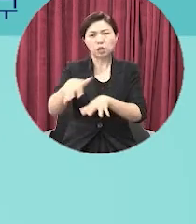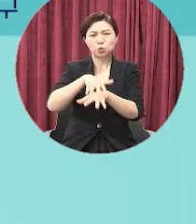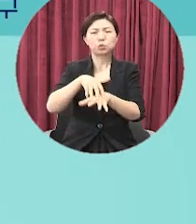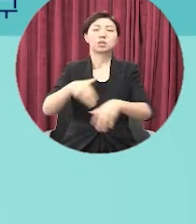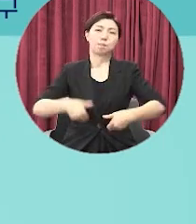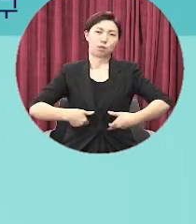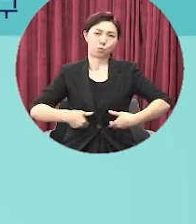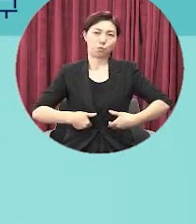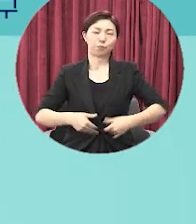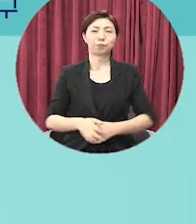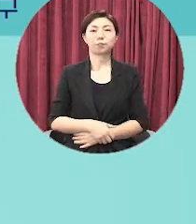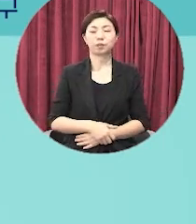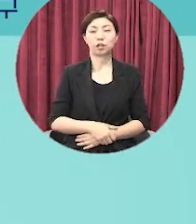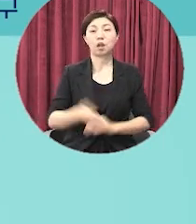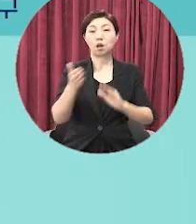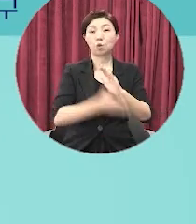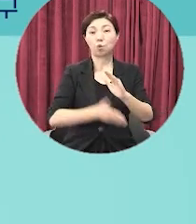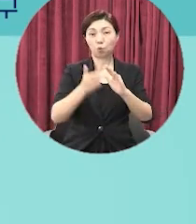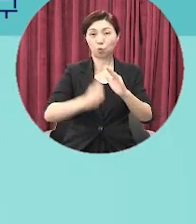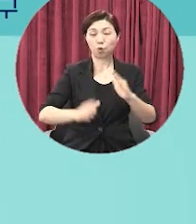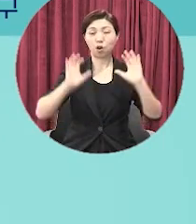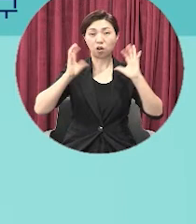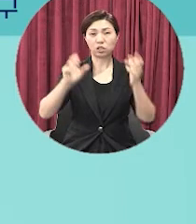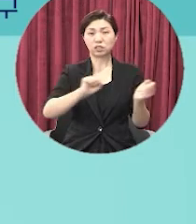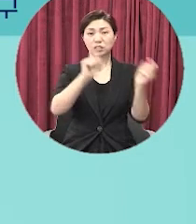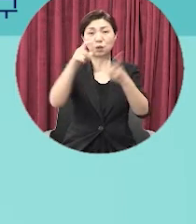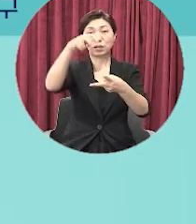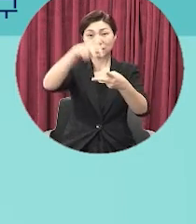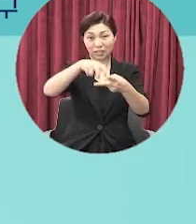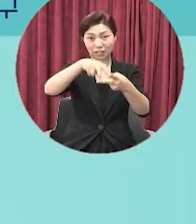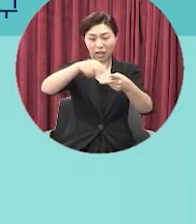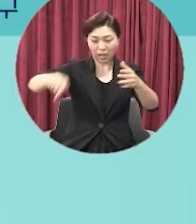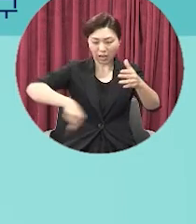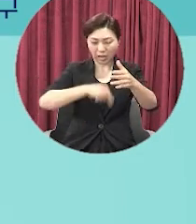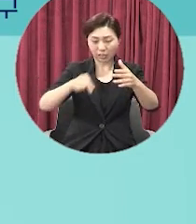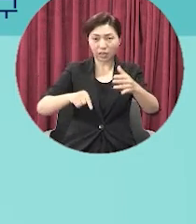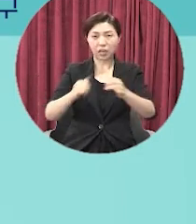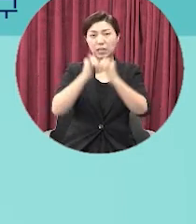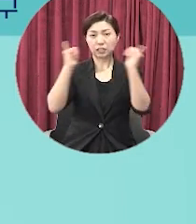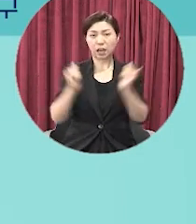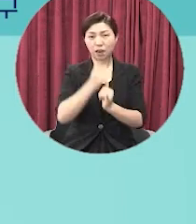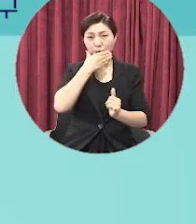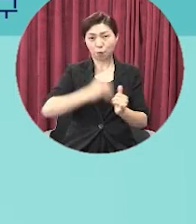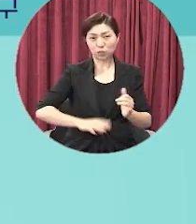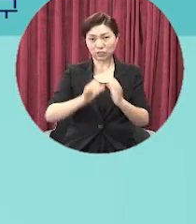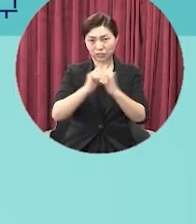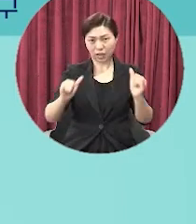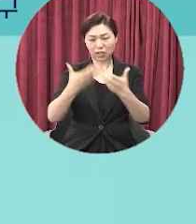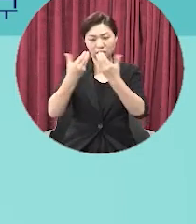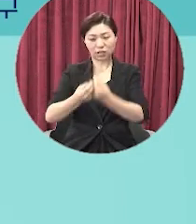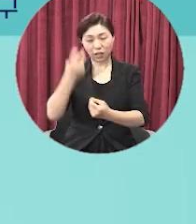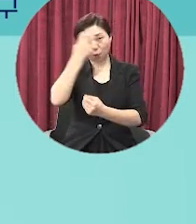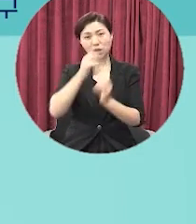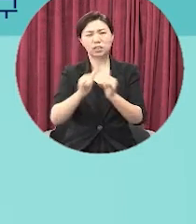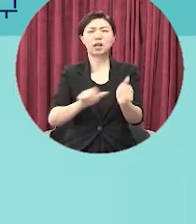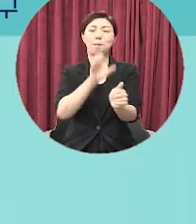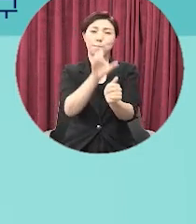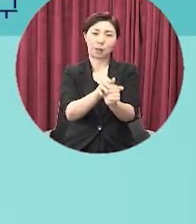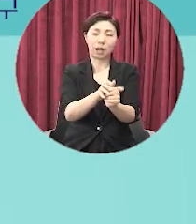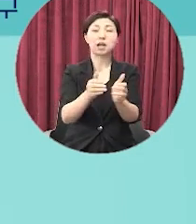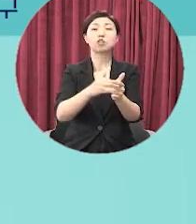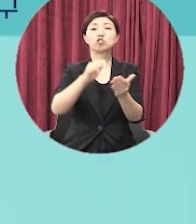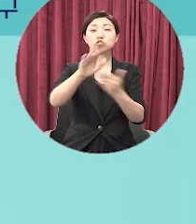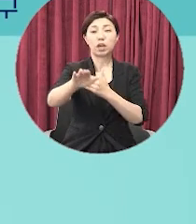수 있습니다 특히 공공 어린 제자를 센터 내에 사회복지 살의가 사례 발 자로 하여 00 어린 이제 하루 센터